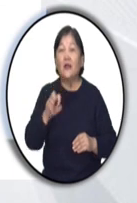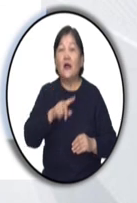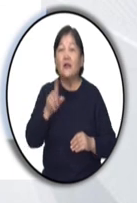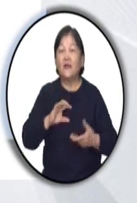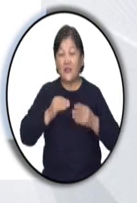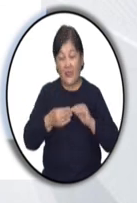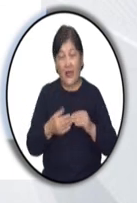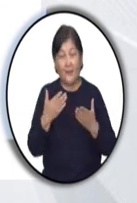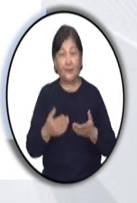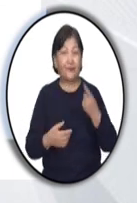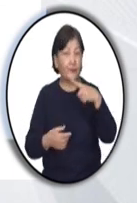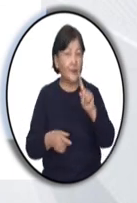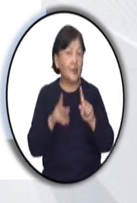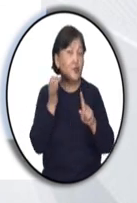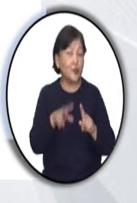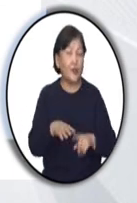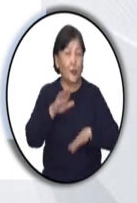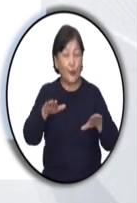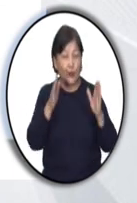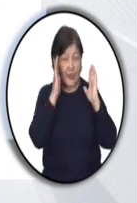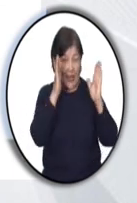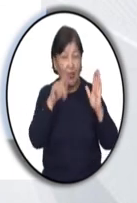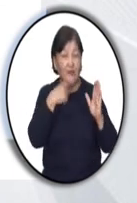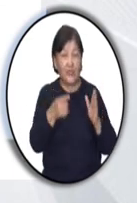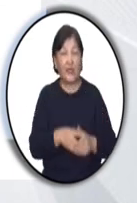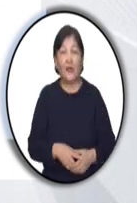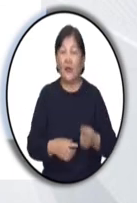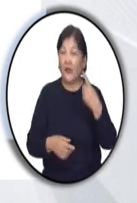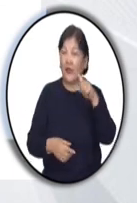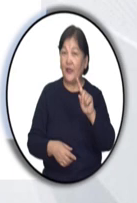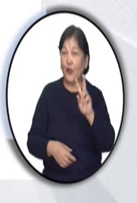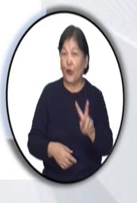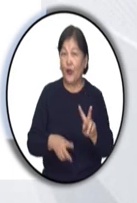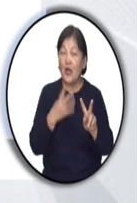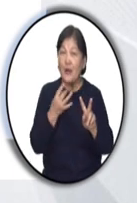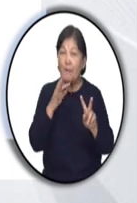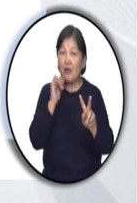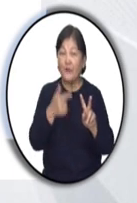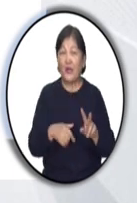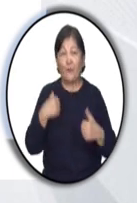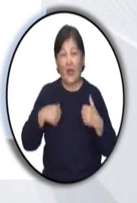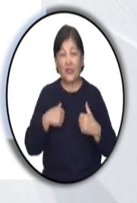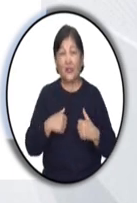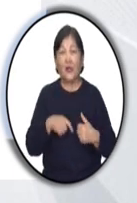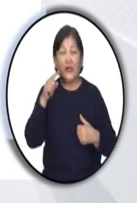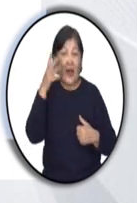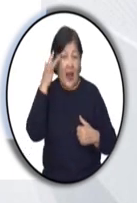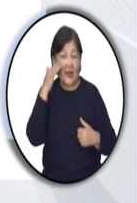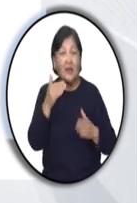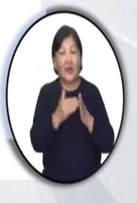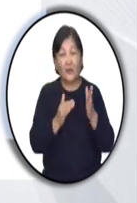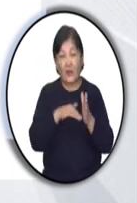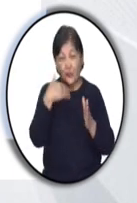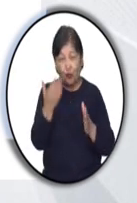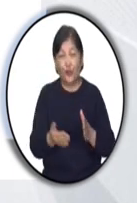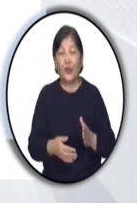дараах мэдээллүүдээр анализ хийнэ. За нэг зүйлийг хүүхдүүдэд анхааруулъя. За эхний хоёр баримтыг